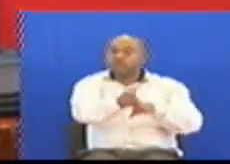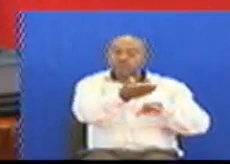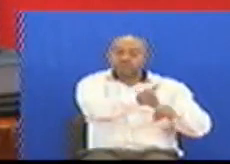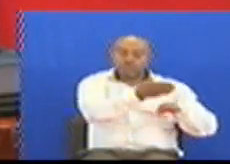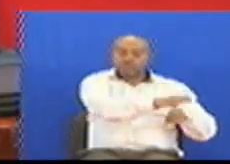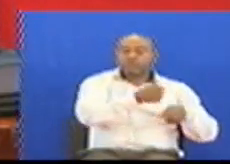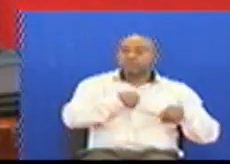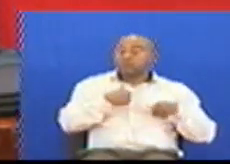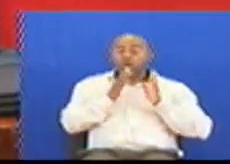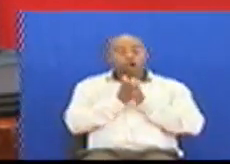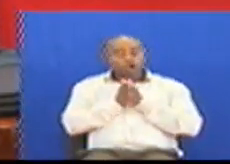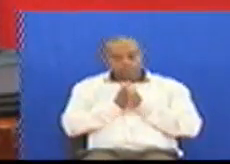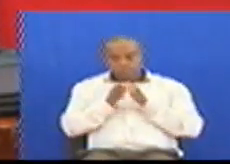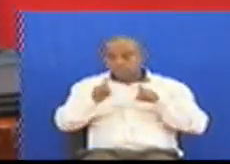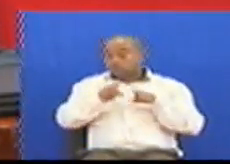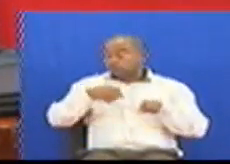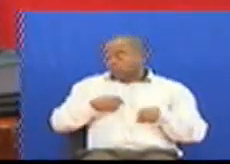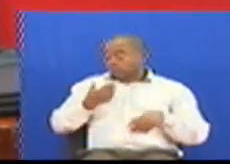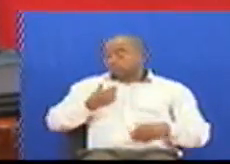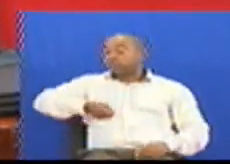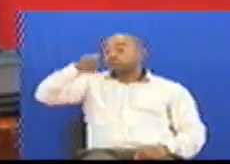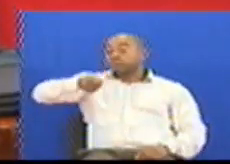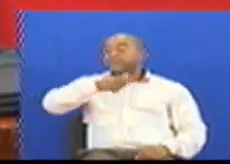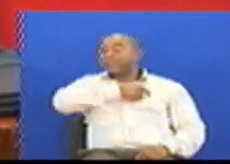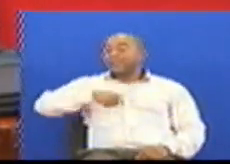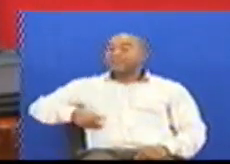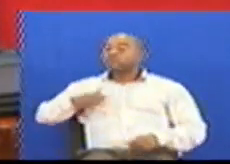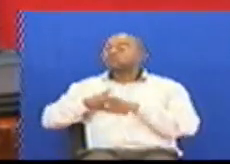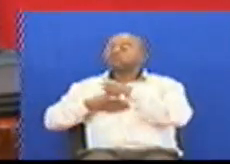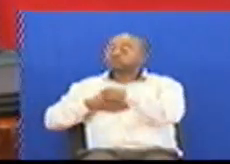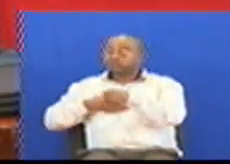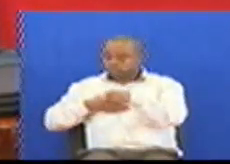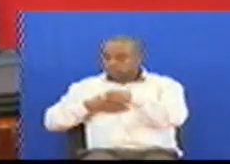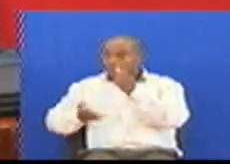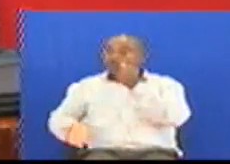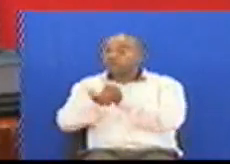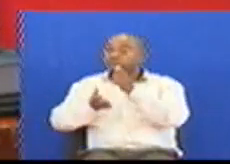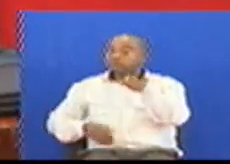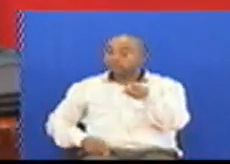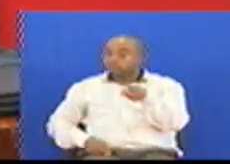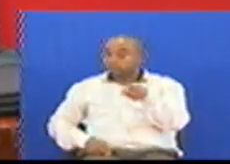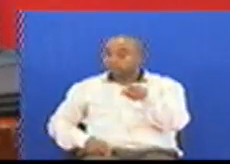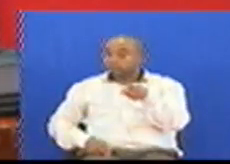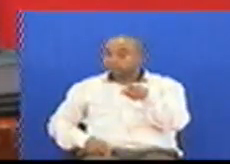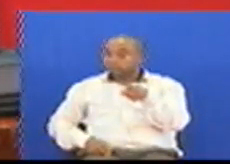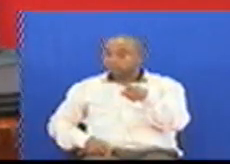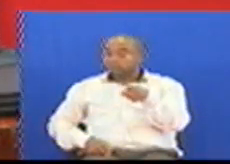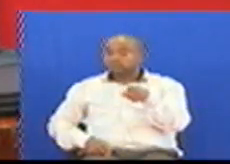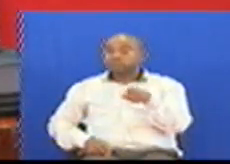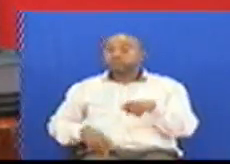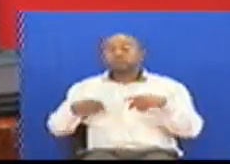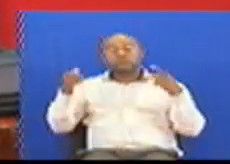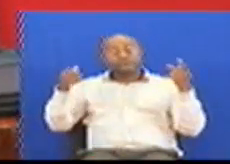zangu, kwa kweli tumpe big up rais wetu kwa hatua ambayo imechukua kwa maendeleo haya, lakini pamoja pia na